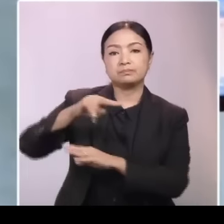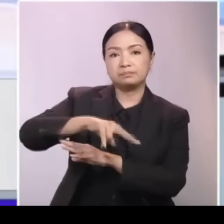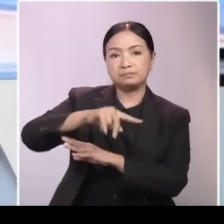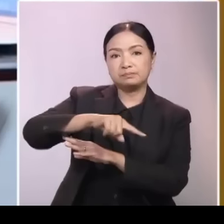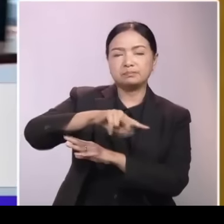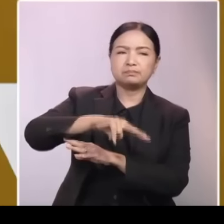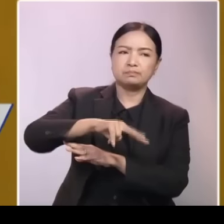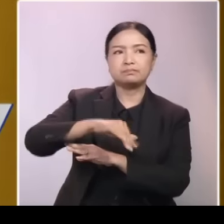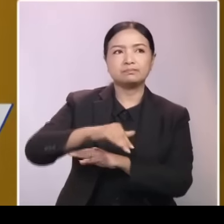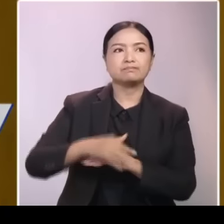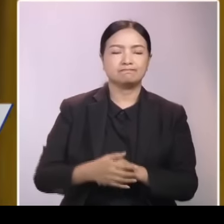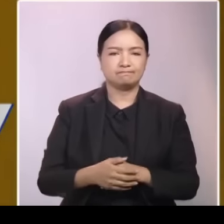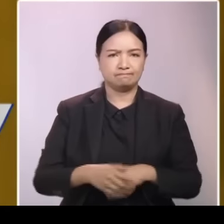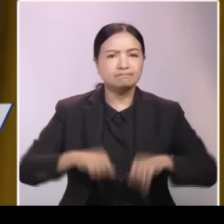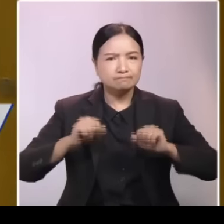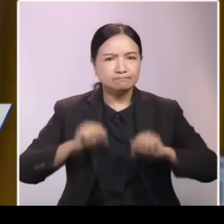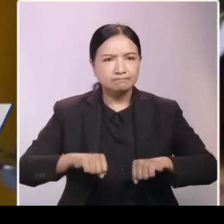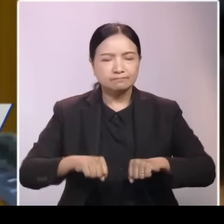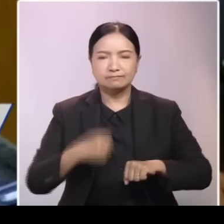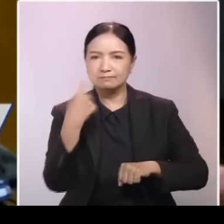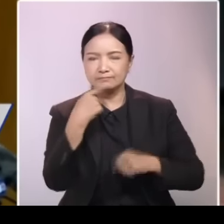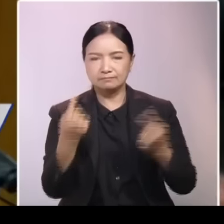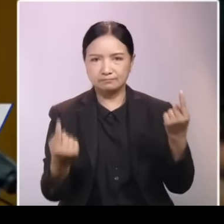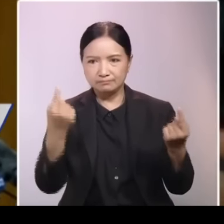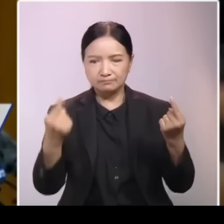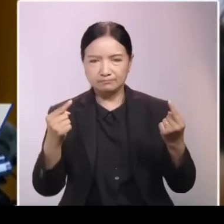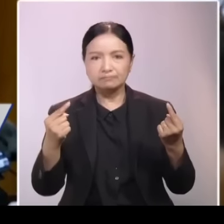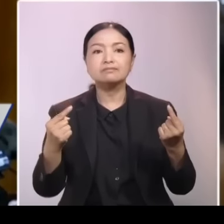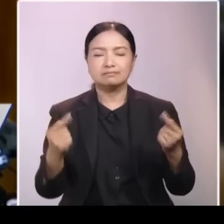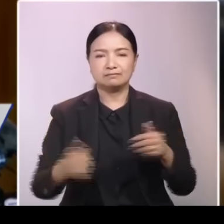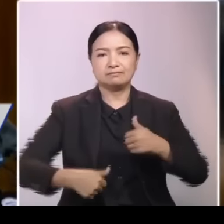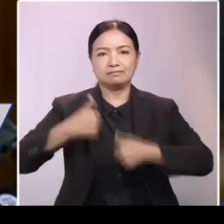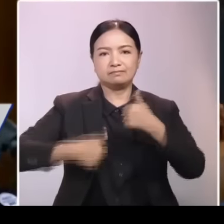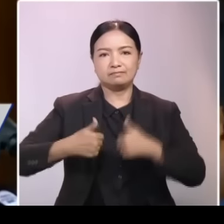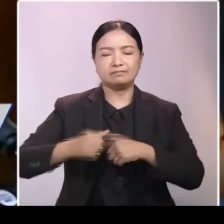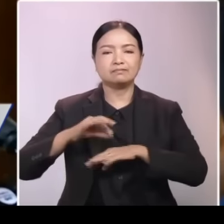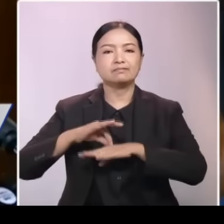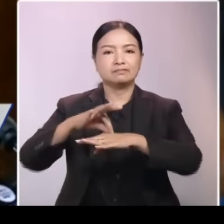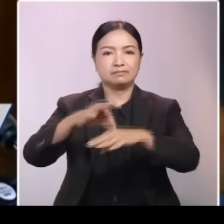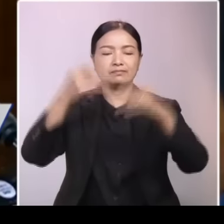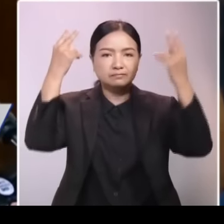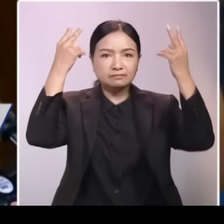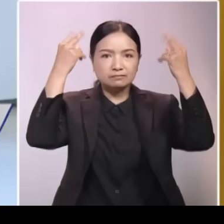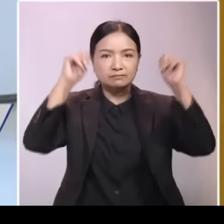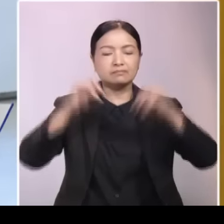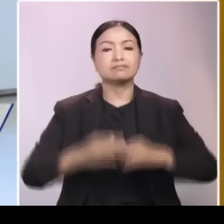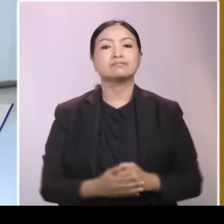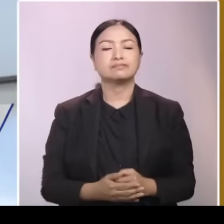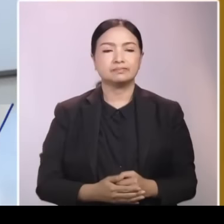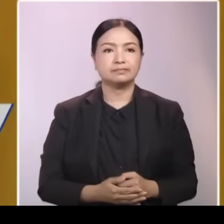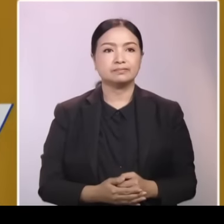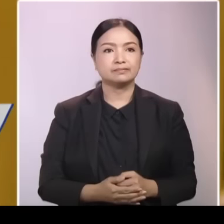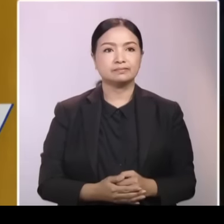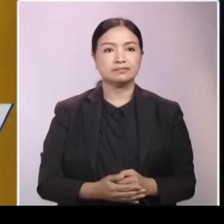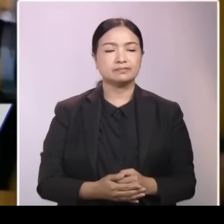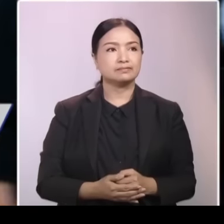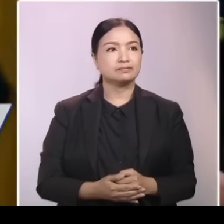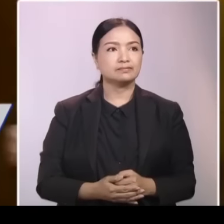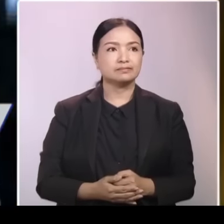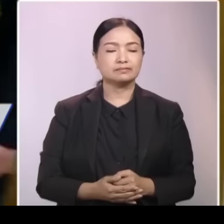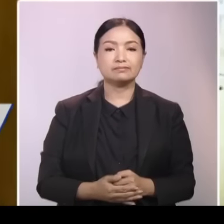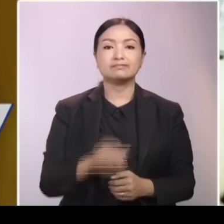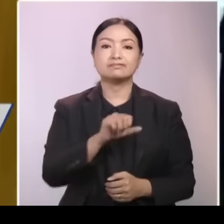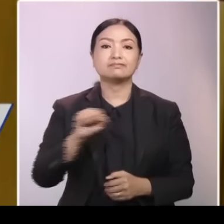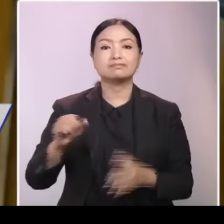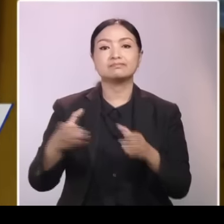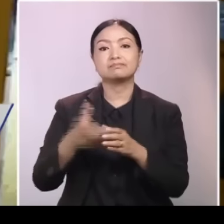ายวันนี้ต้องเป็นผู้ตัดสินแล้วค่ะว่าใครเหมาะสมที่จะชิงตำแหน่งนายกรัฐมนตรีนะคะซึ่งก็มีรายงานเข้ามาค่ะว่าที่ประชุมส